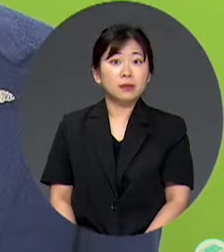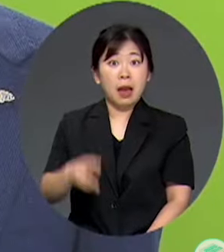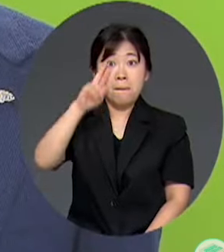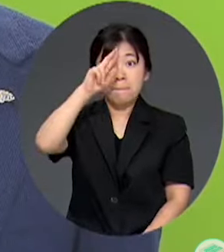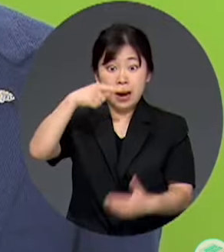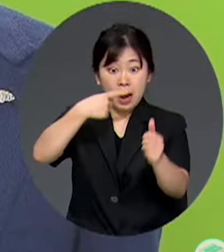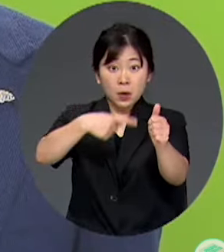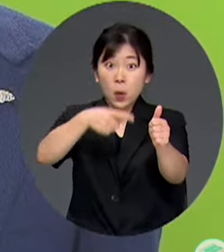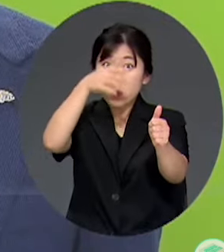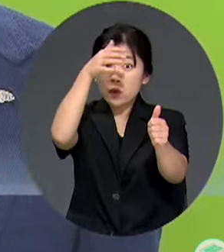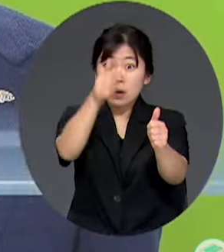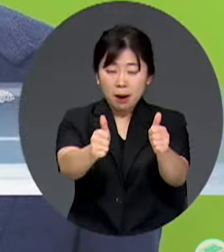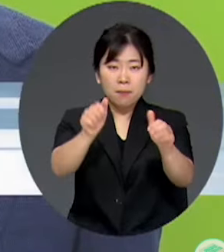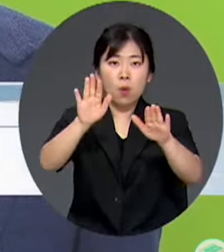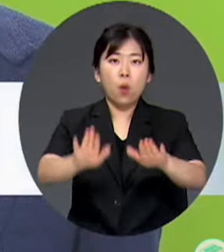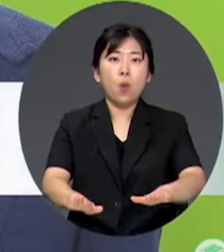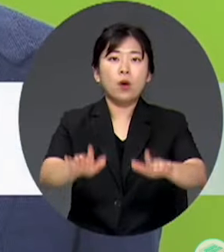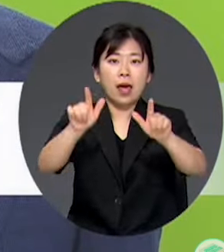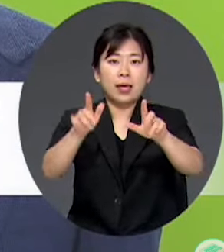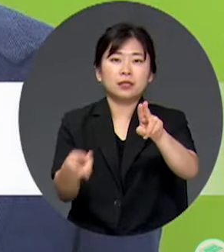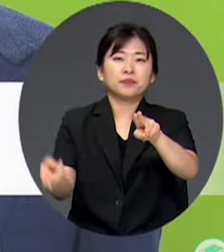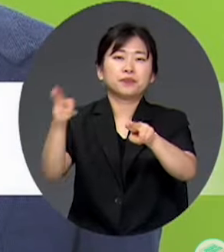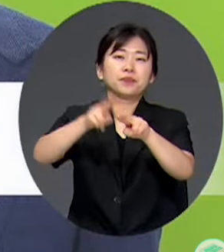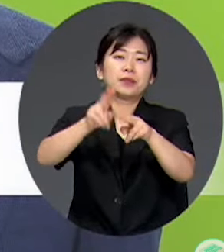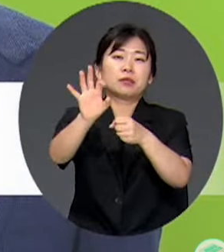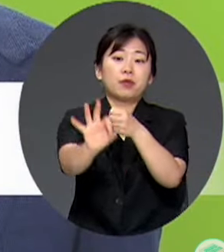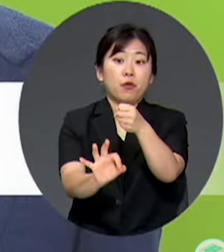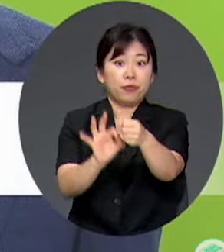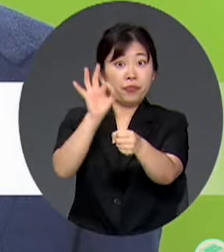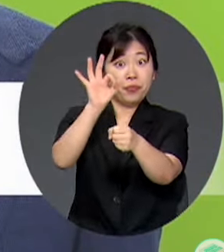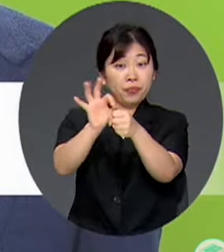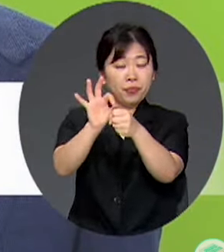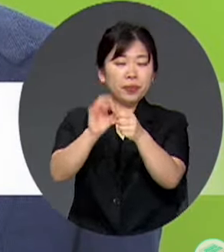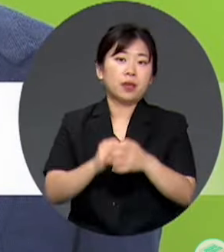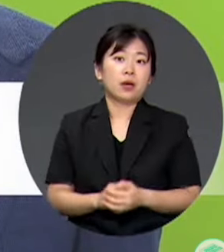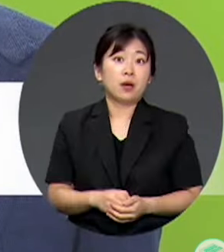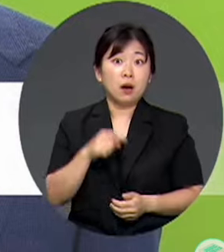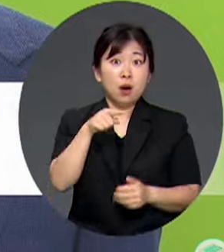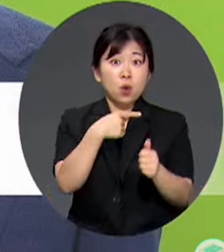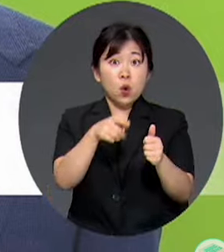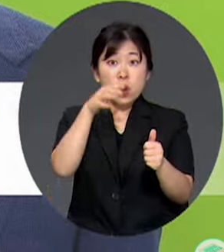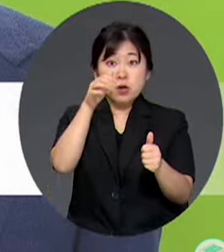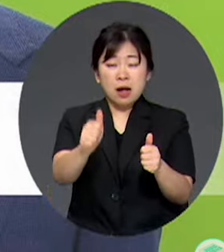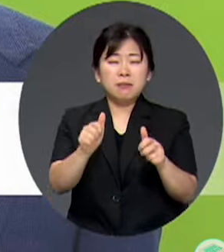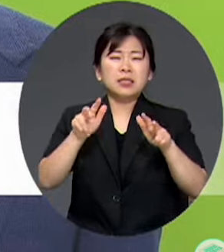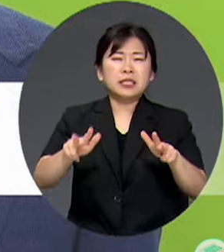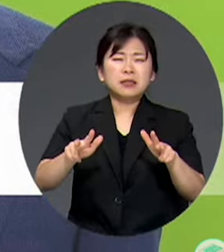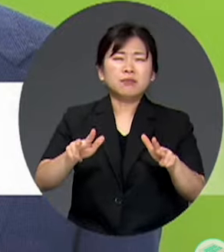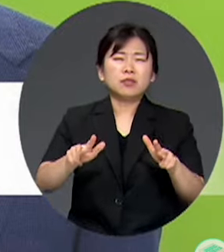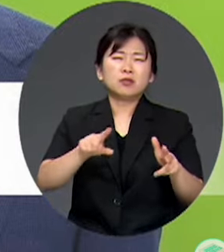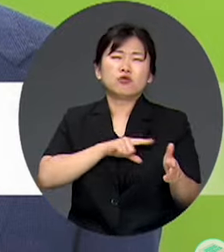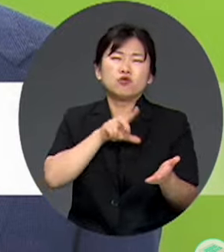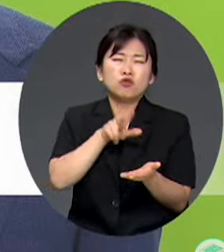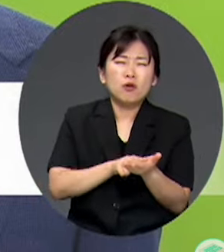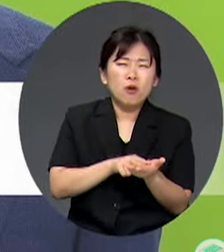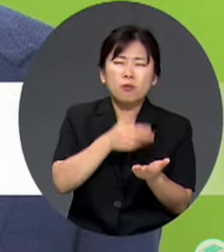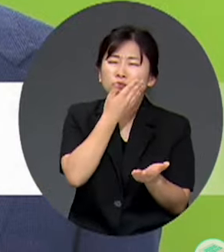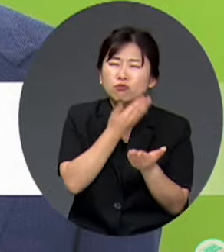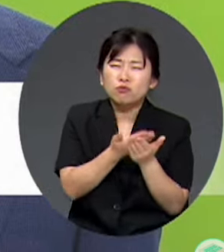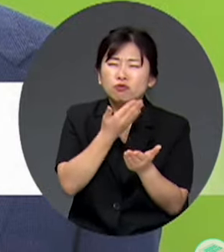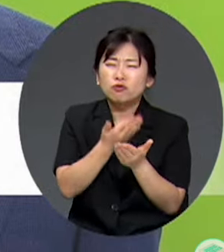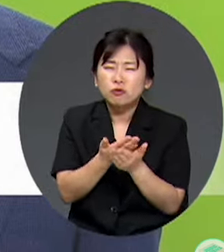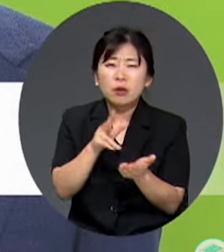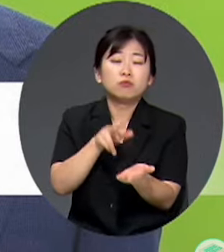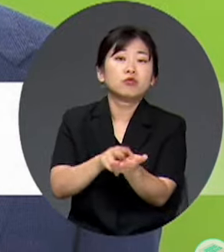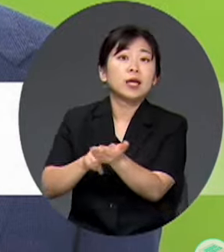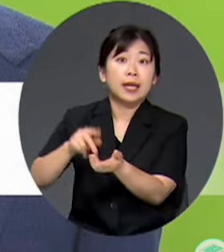박종훈 교육감이 올해로 취임 10주년을 맞았습니다. 박 교육감은 교육계의 당면한 문제들을 짚어보고 이에 대한